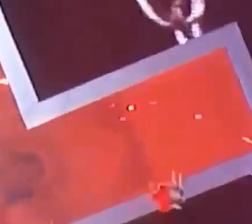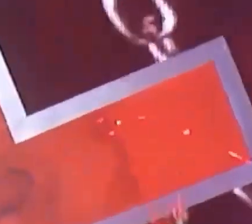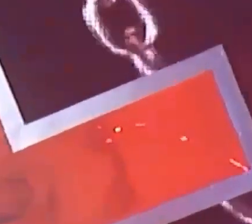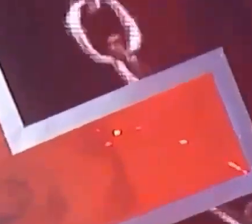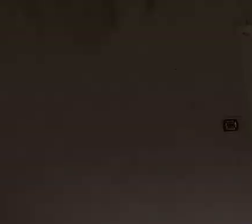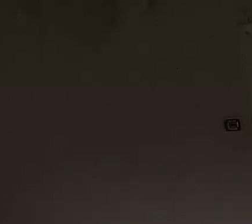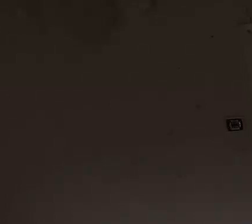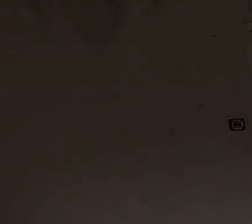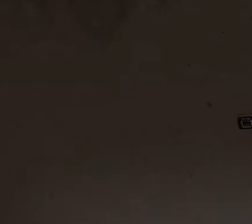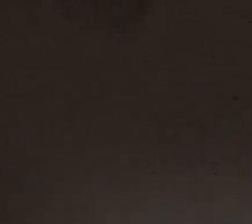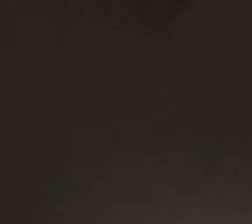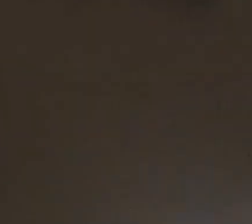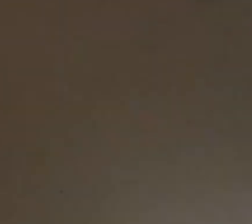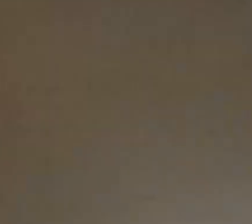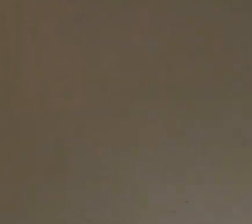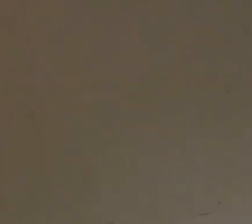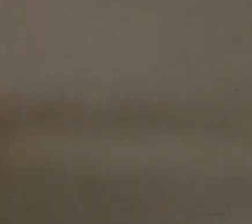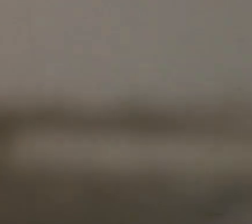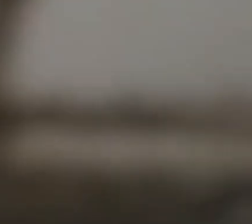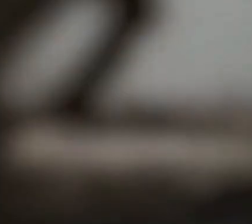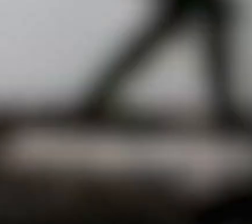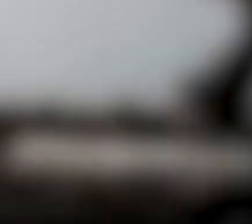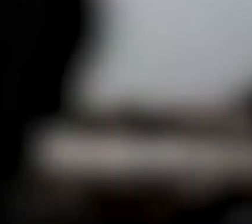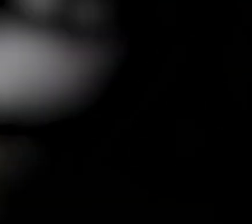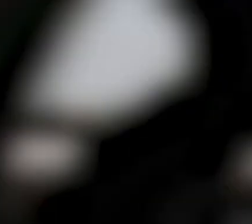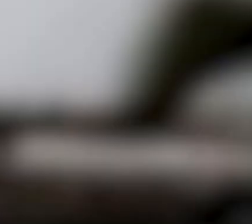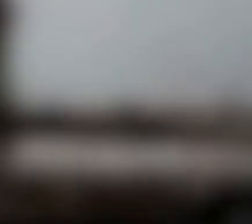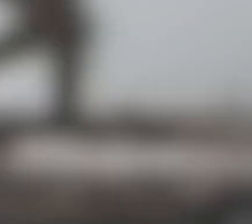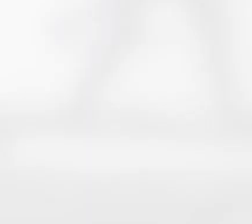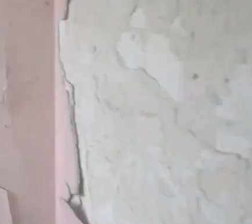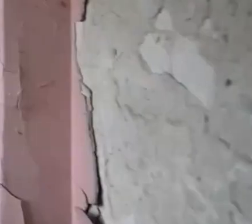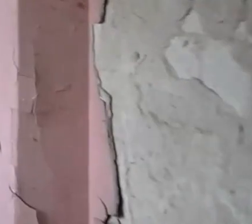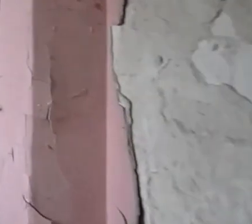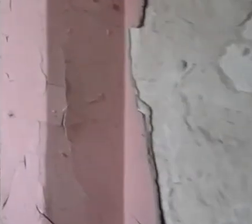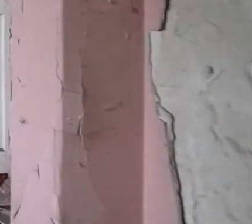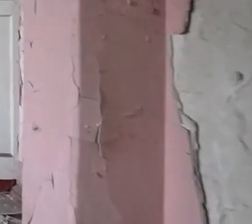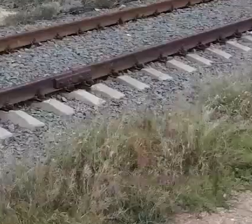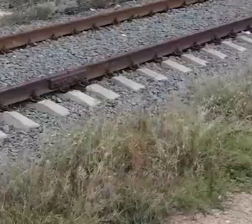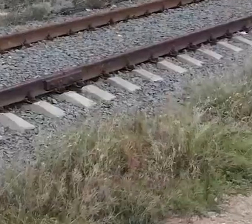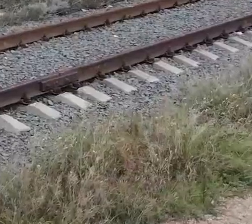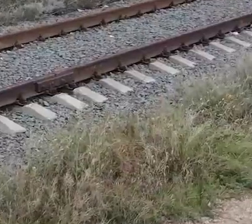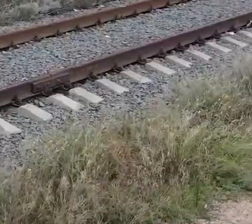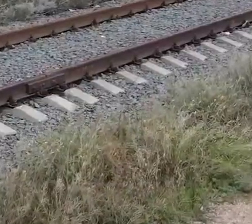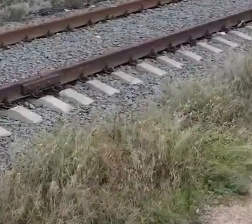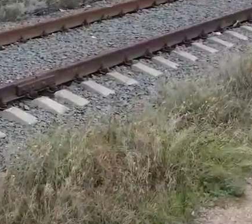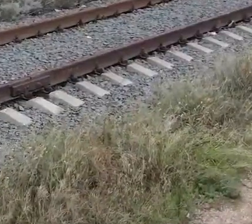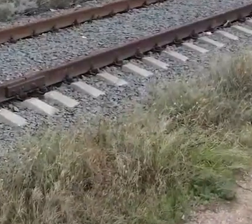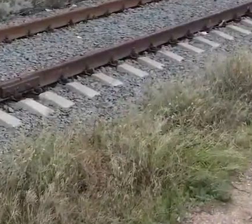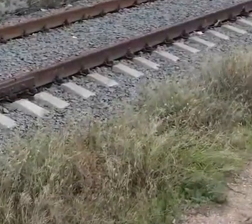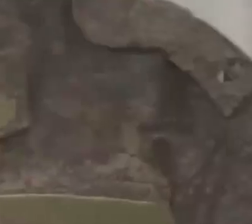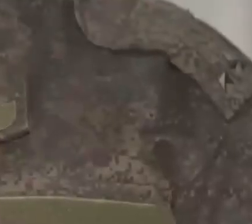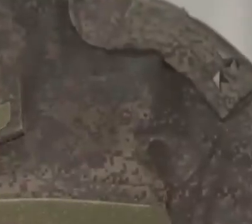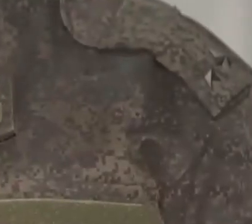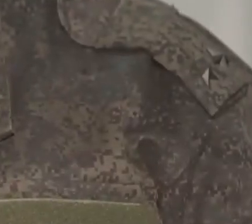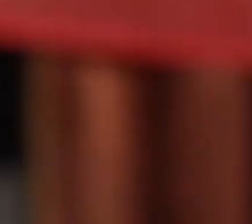обильно процвели. Книга святого наших дней Николая Сербского с главными ответами и об этой